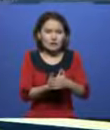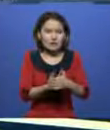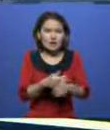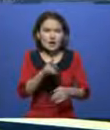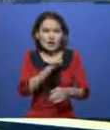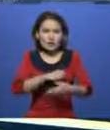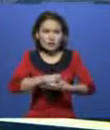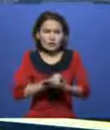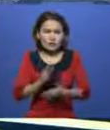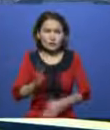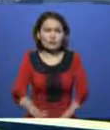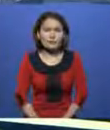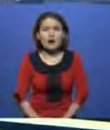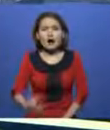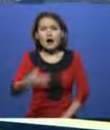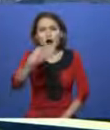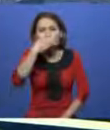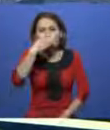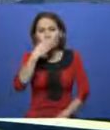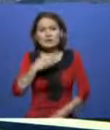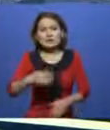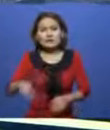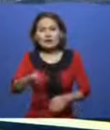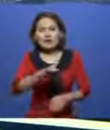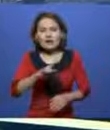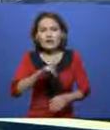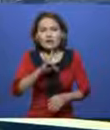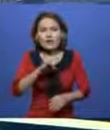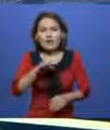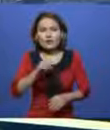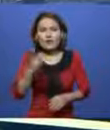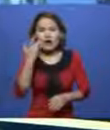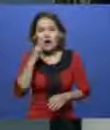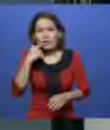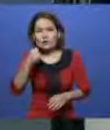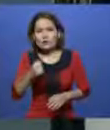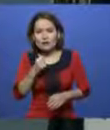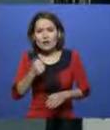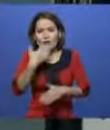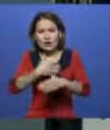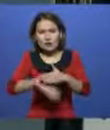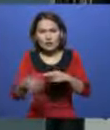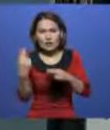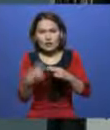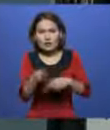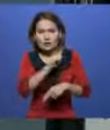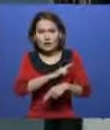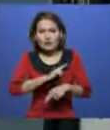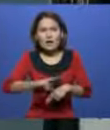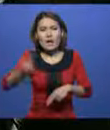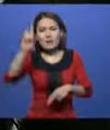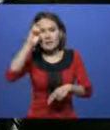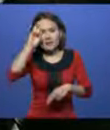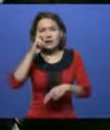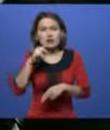Ауғанстан астанасы Кабулда ақш пен НАТО-ның Ауғанстандағы соғыс миссиясының аяқталу рәсімі өтті. НАТО-ның әскери базасының аумағында мемлекеттік тулар